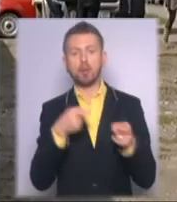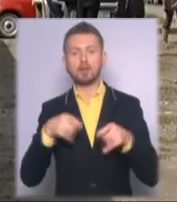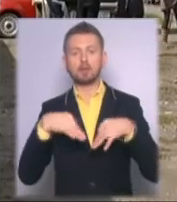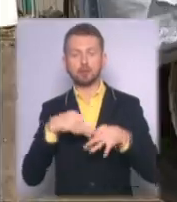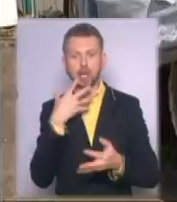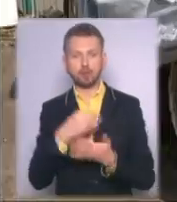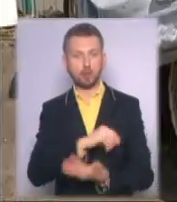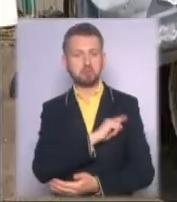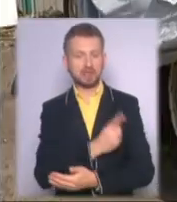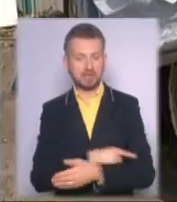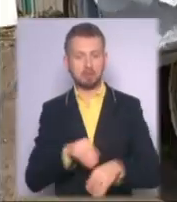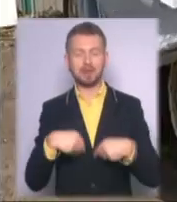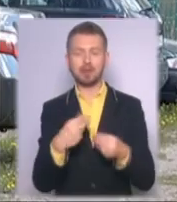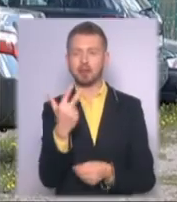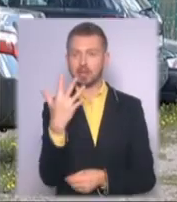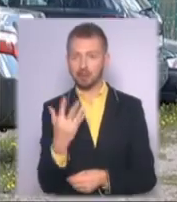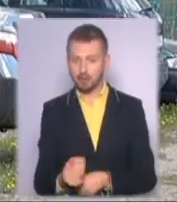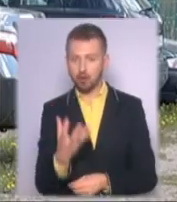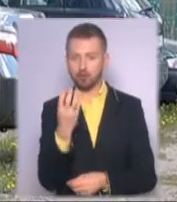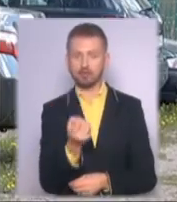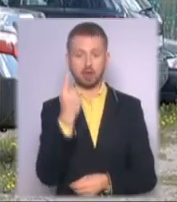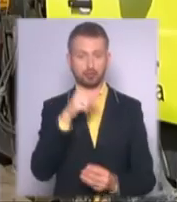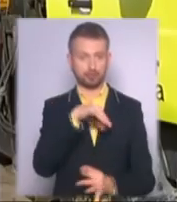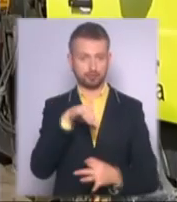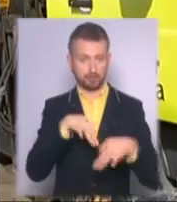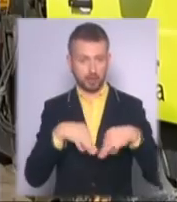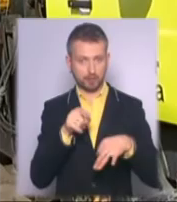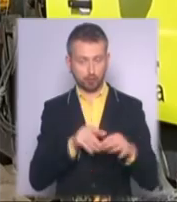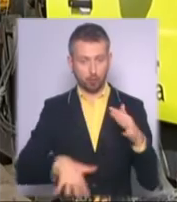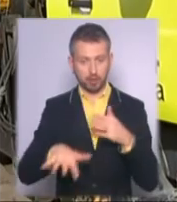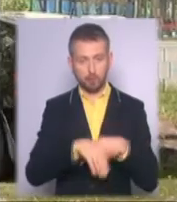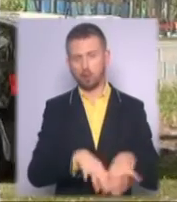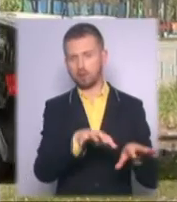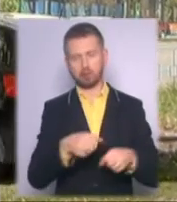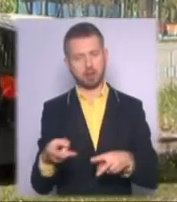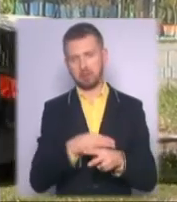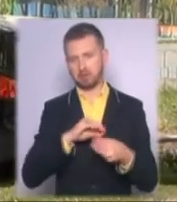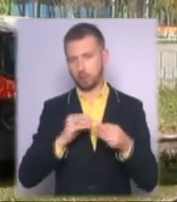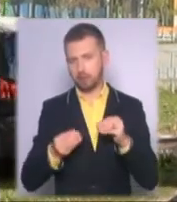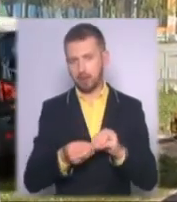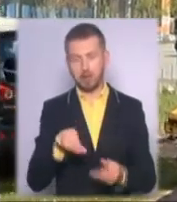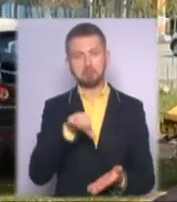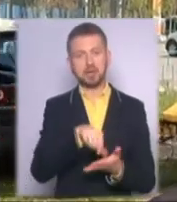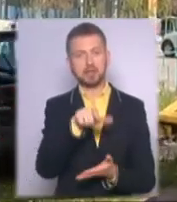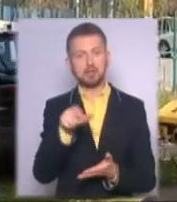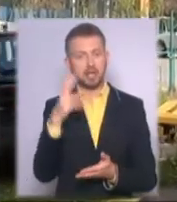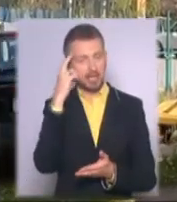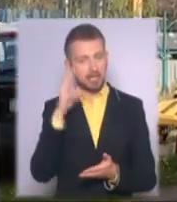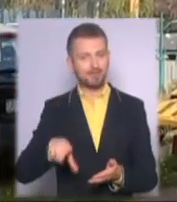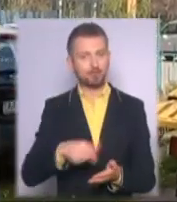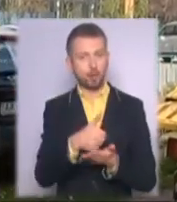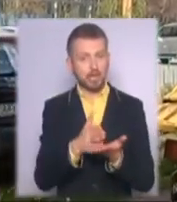своїми силами дали 3 дні. Ще одну безгосподарну автівку з цього двору забрали вже без проблем. Представники «Київдорсервісу»